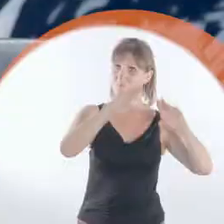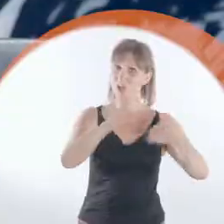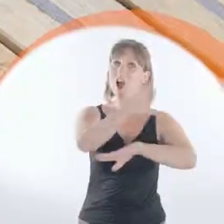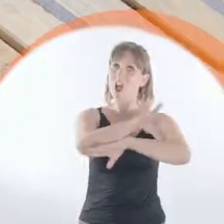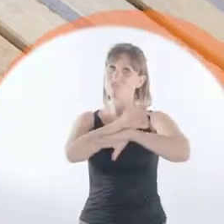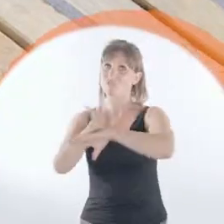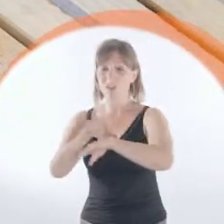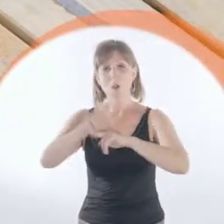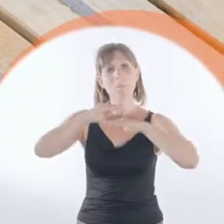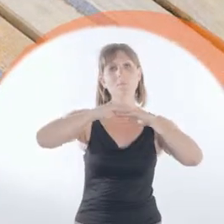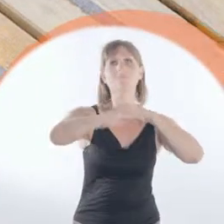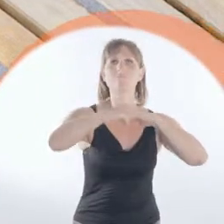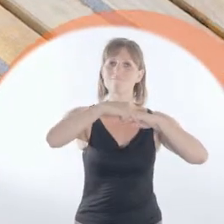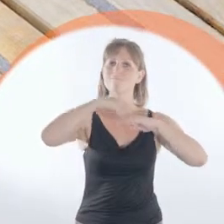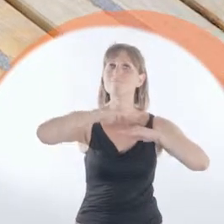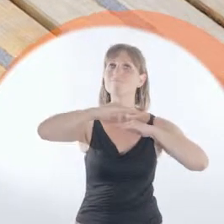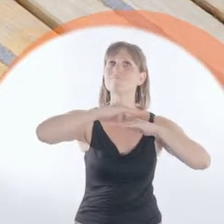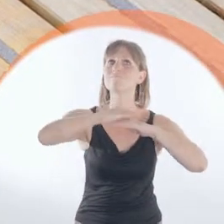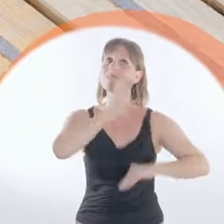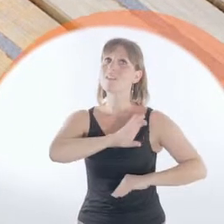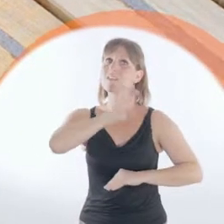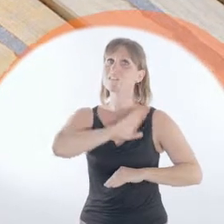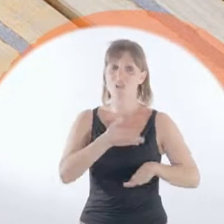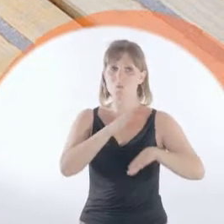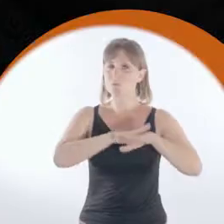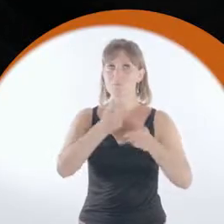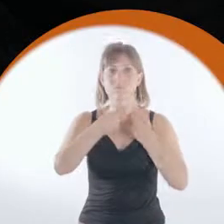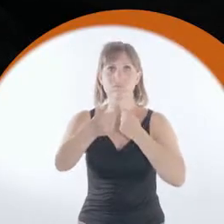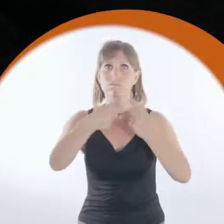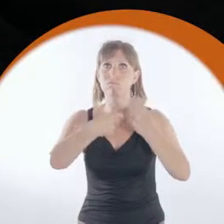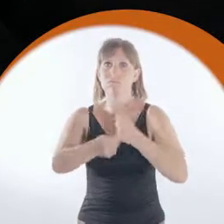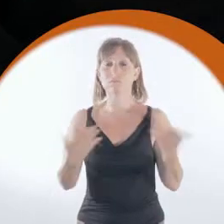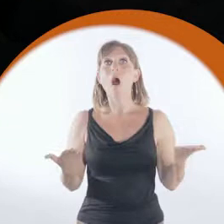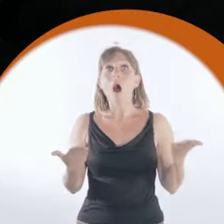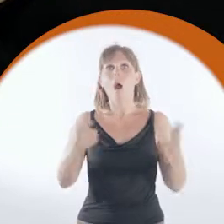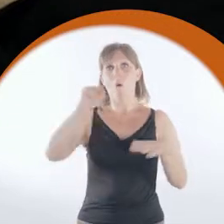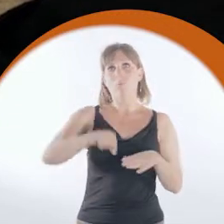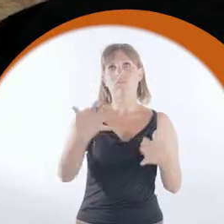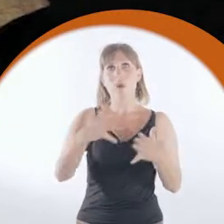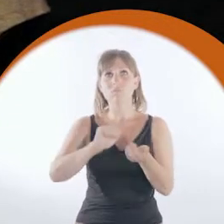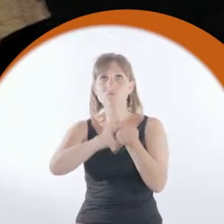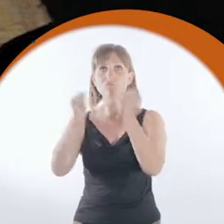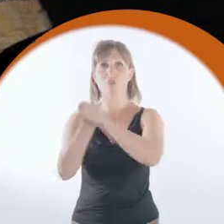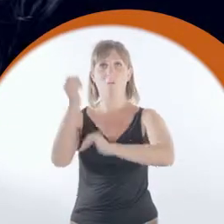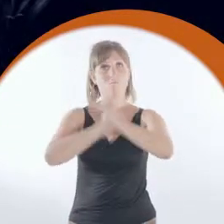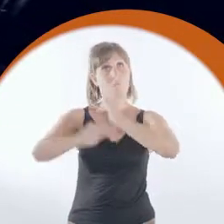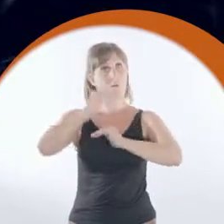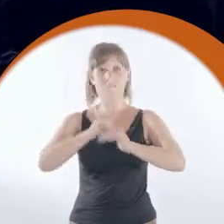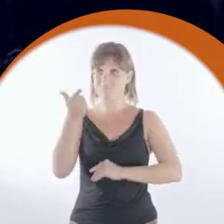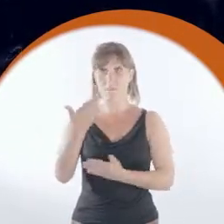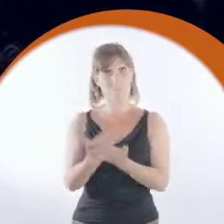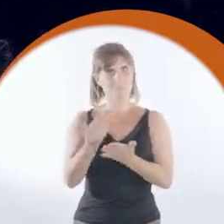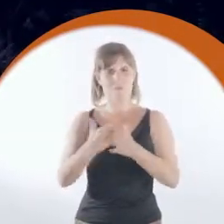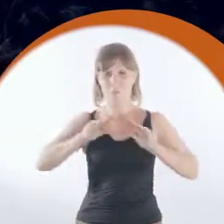'architecte faire des essais sur des matériaux et on s'est rendu compte que les matériaux fonctionnaient très mal. Donc le programme a été